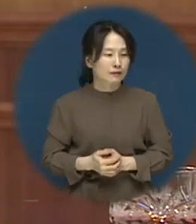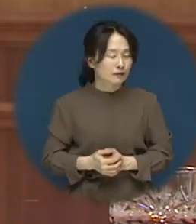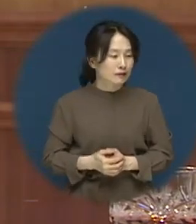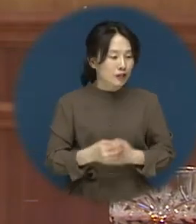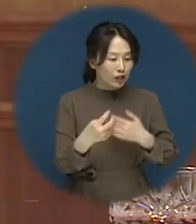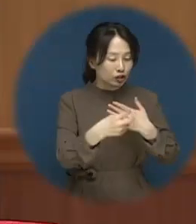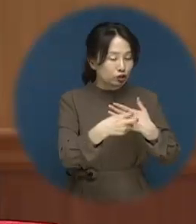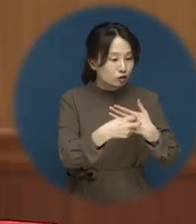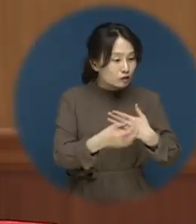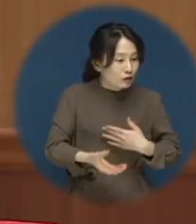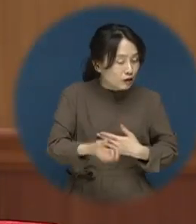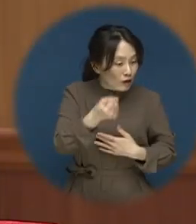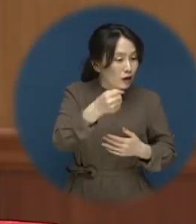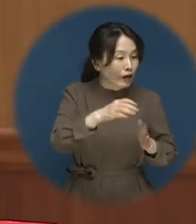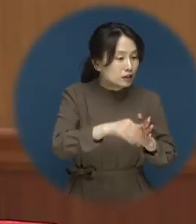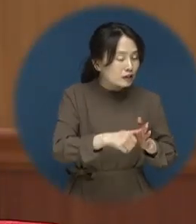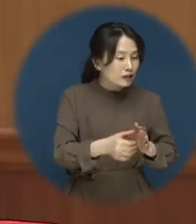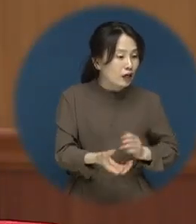들고 가세요?